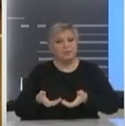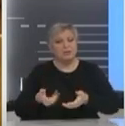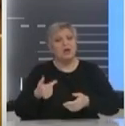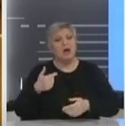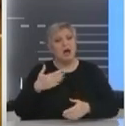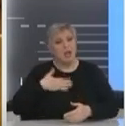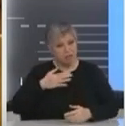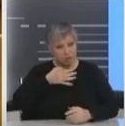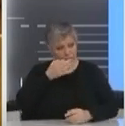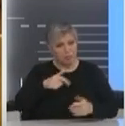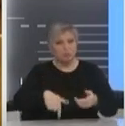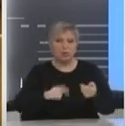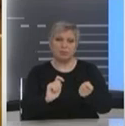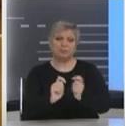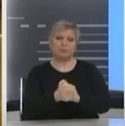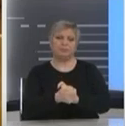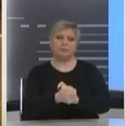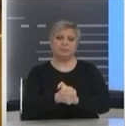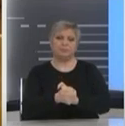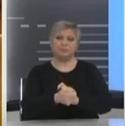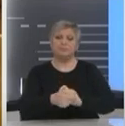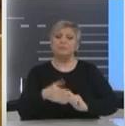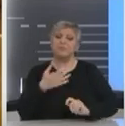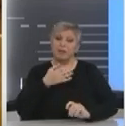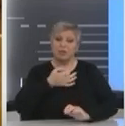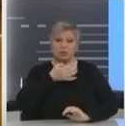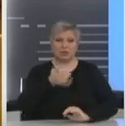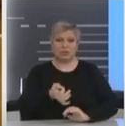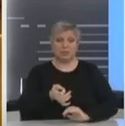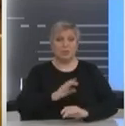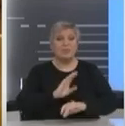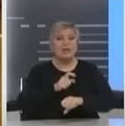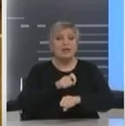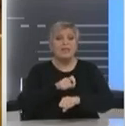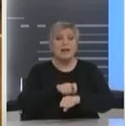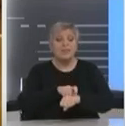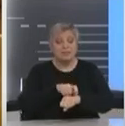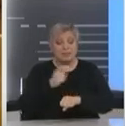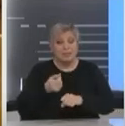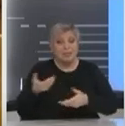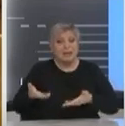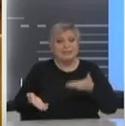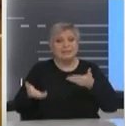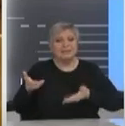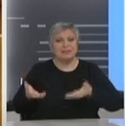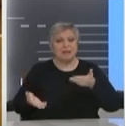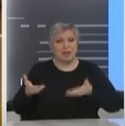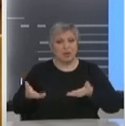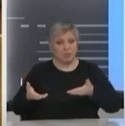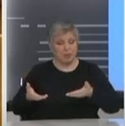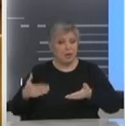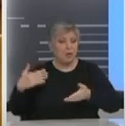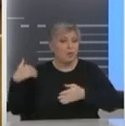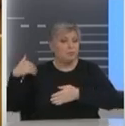Γιατί πιστεύω ότι αναδεικνύουν μια βασική διάκριση απέναντι σε αυτό που συμβαίνει σήμερα στη χώρα σε σχέση με ό,τι